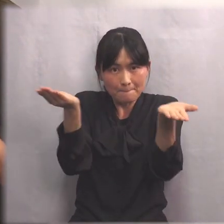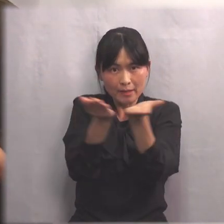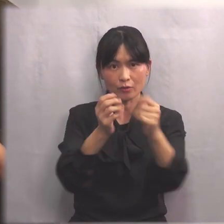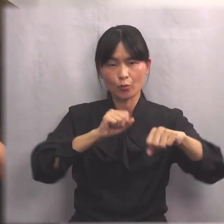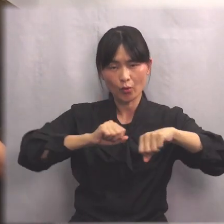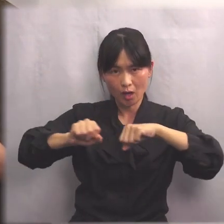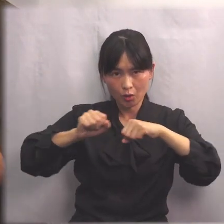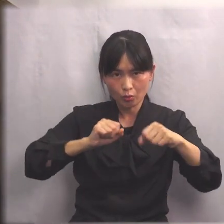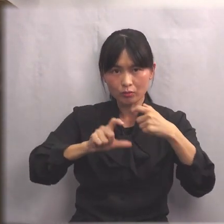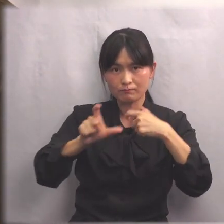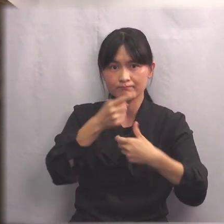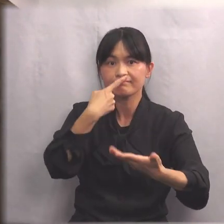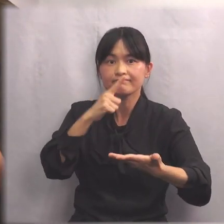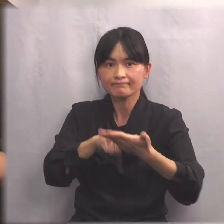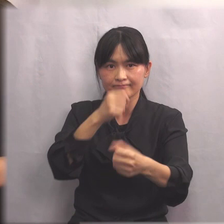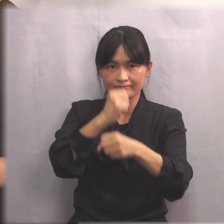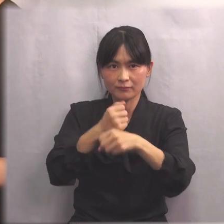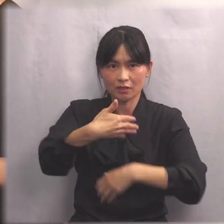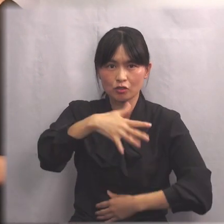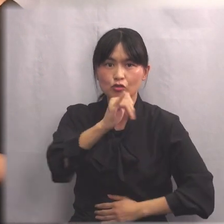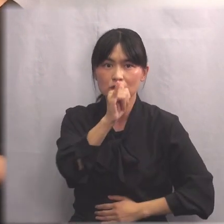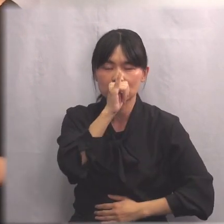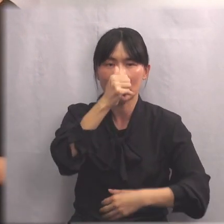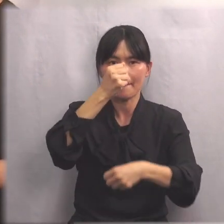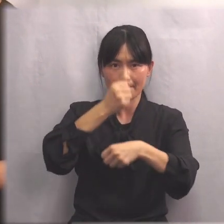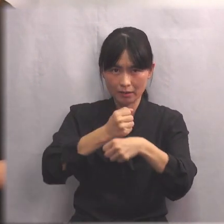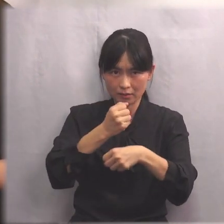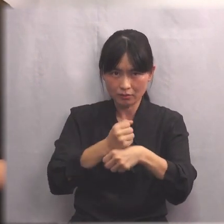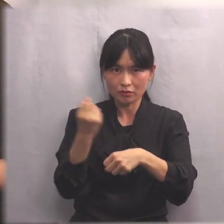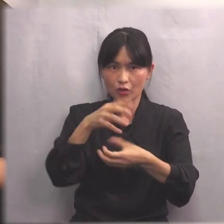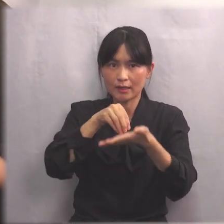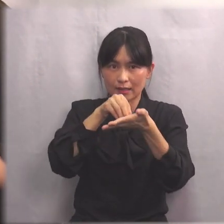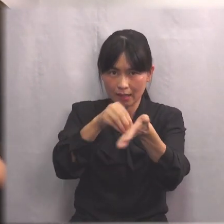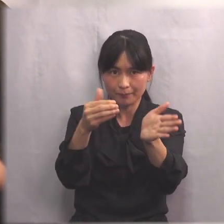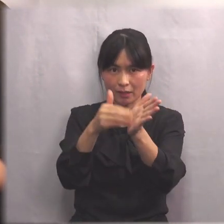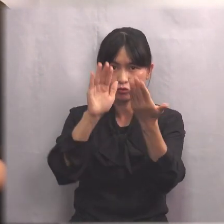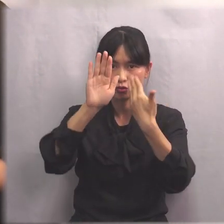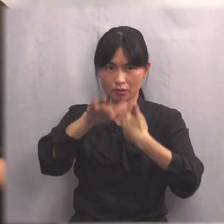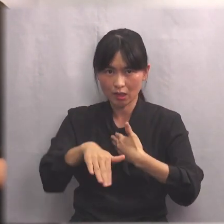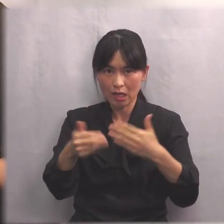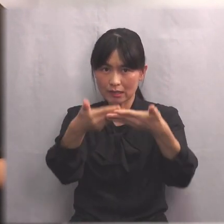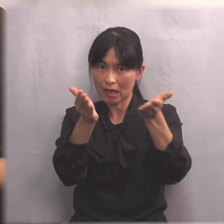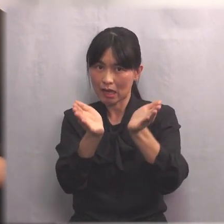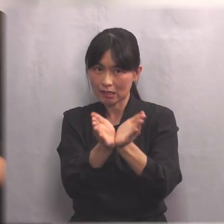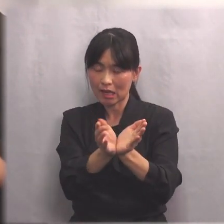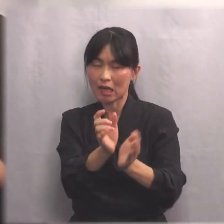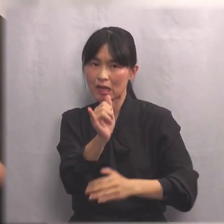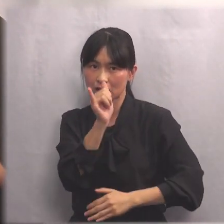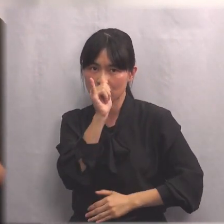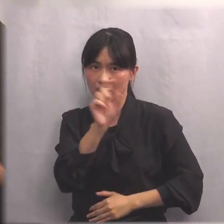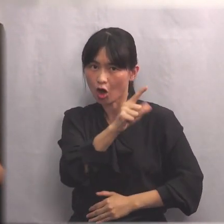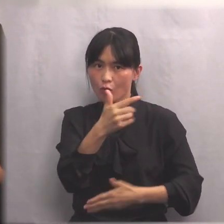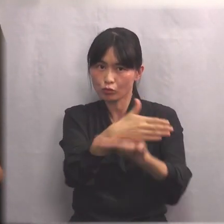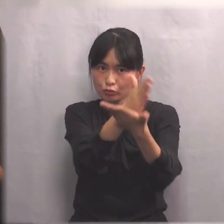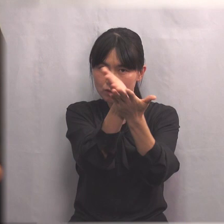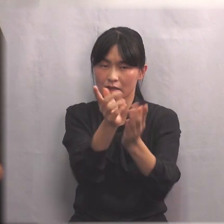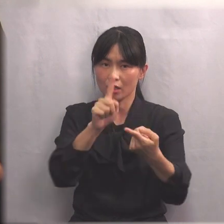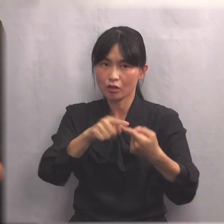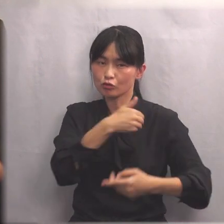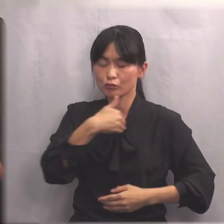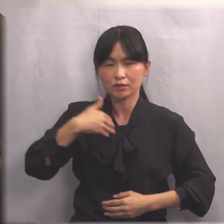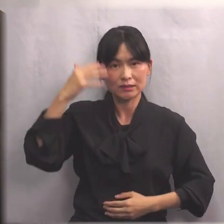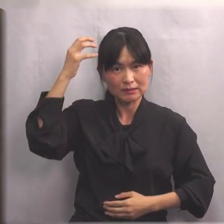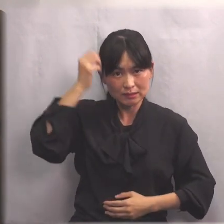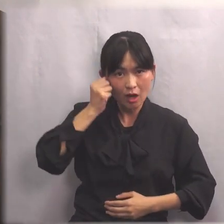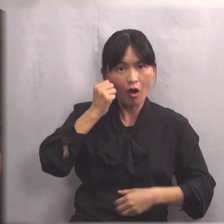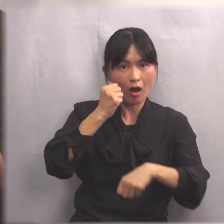관심사에 맞는 활동들을 좀 더 쉽게 펼쳐나가실 수 있도록 하고, 당원 가입 시에도 우리 당에 존재하는 여러 부문들이 있다는